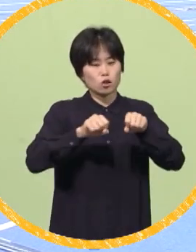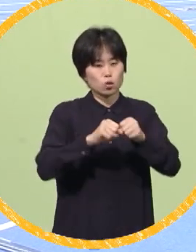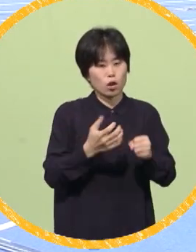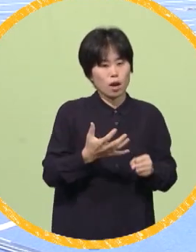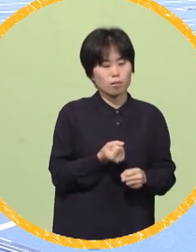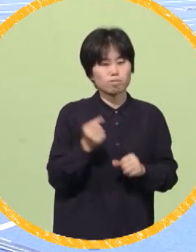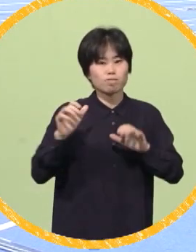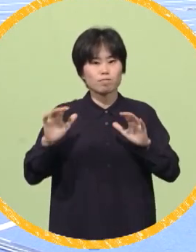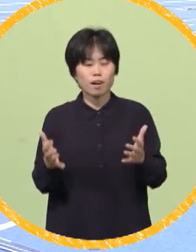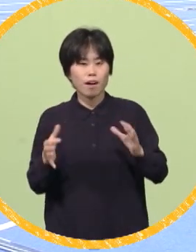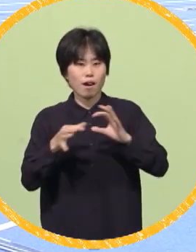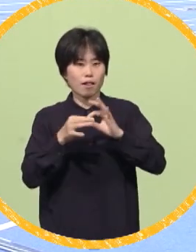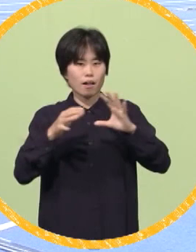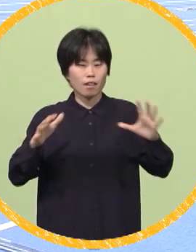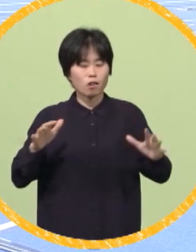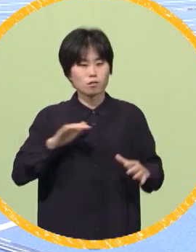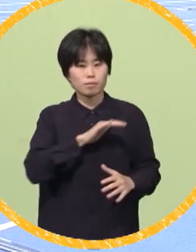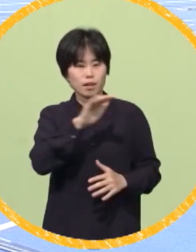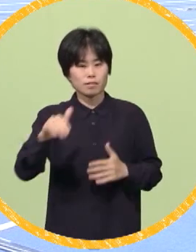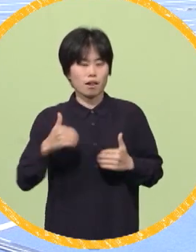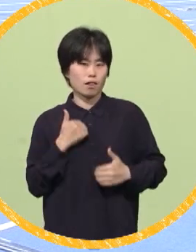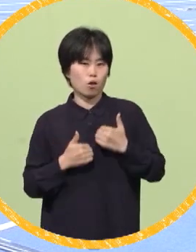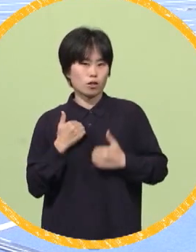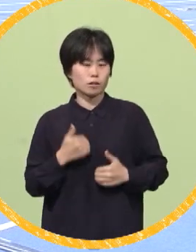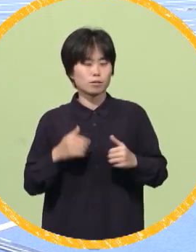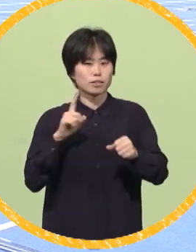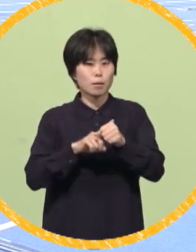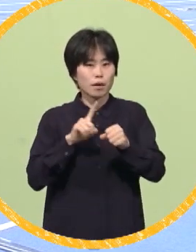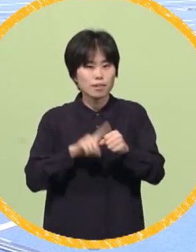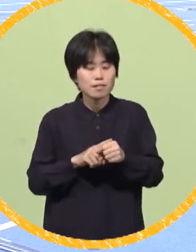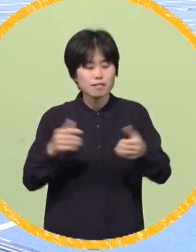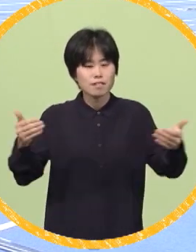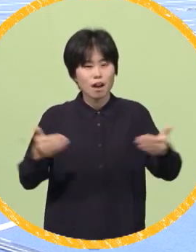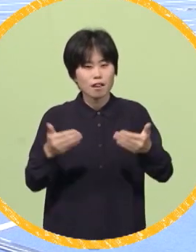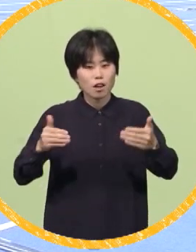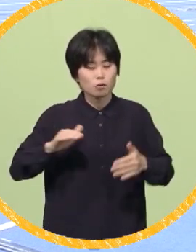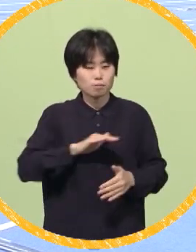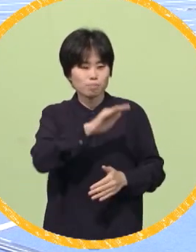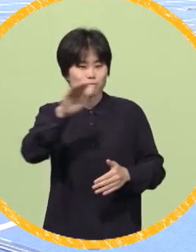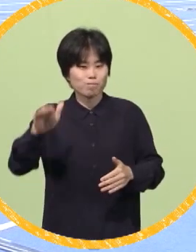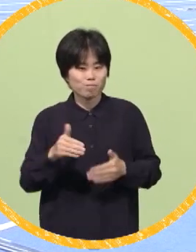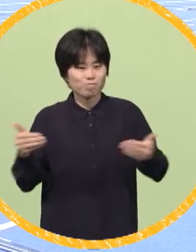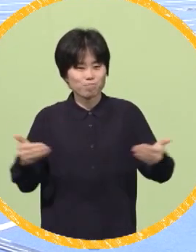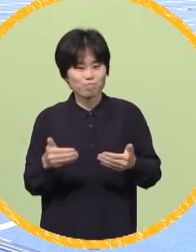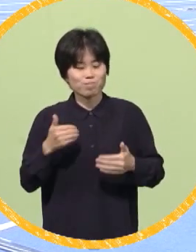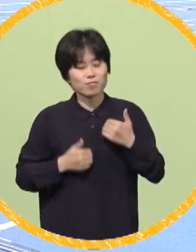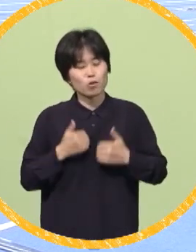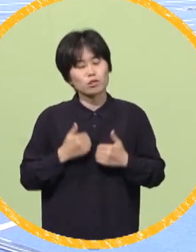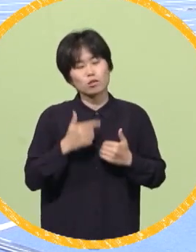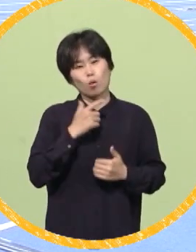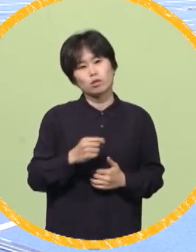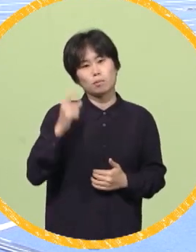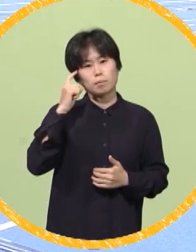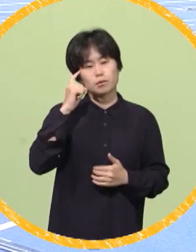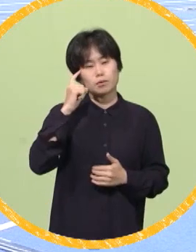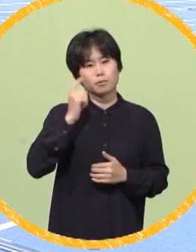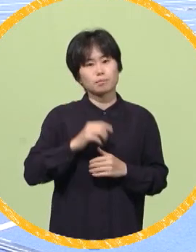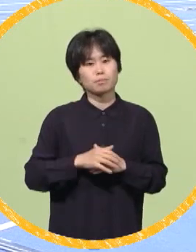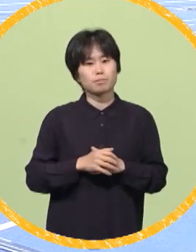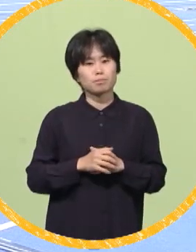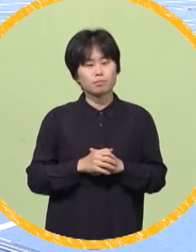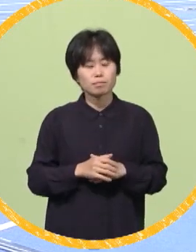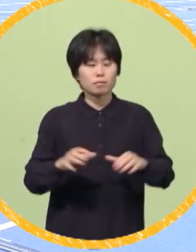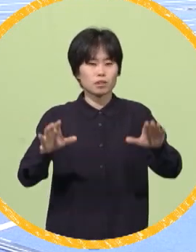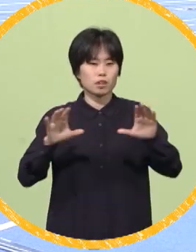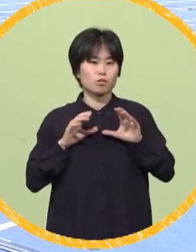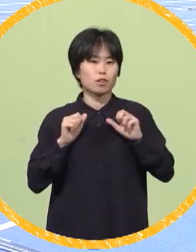関係なくですね、皆さんが楽しんでいただくために、働く人たちも同じように楽しんでいただきたいと思って、はい、それで引き受